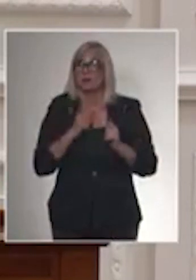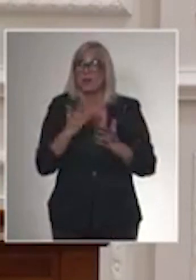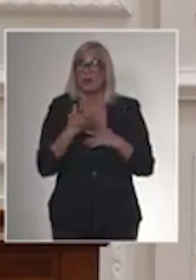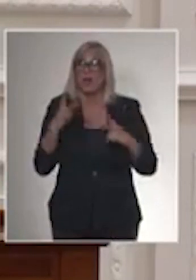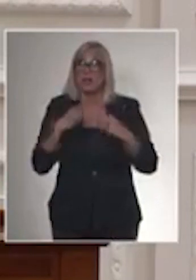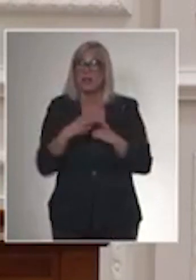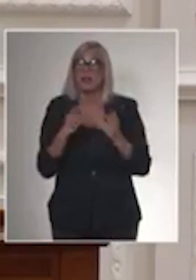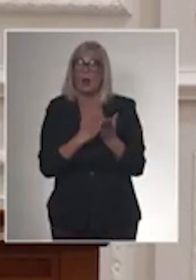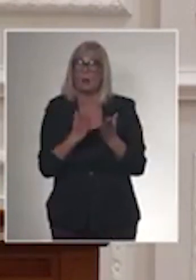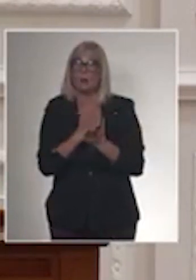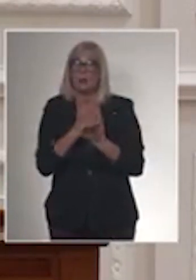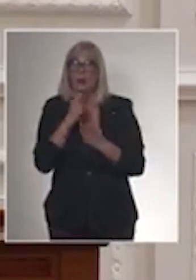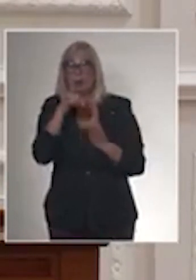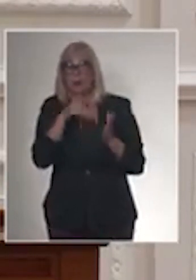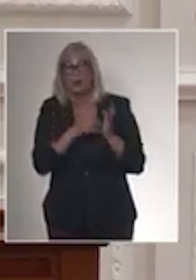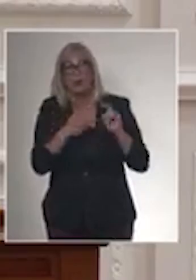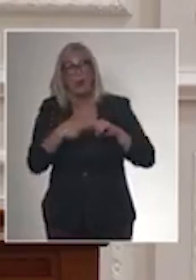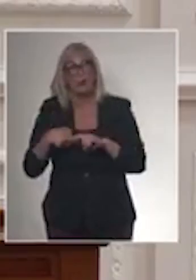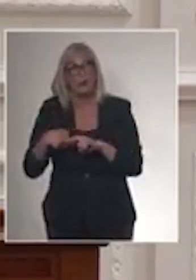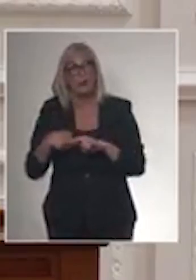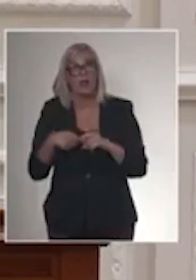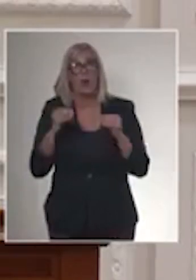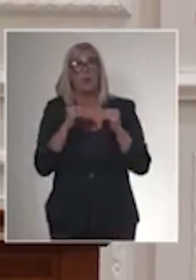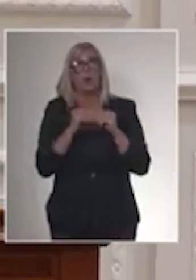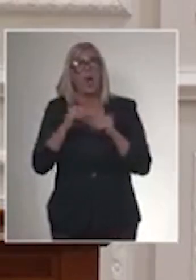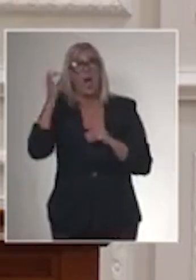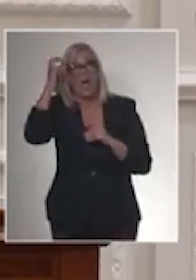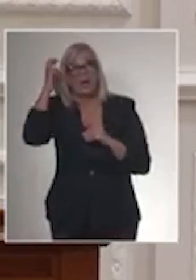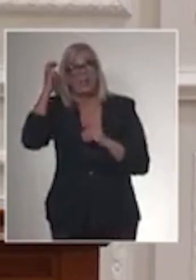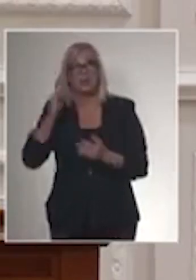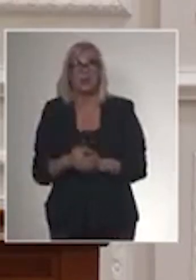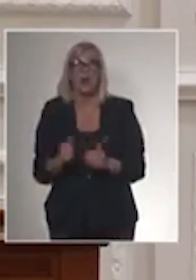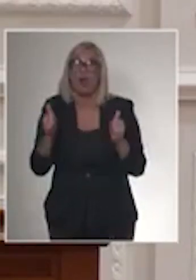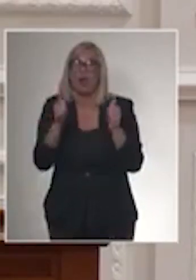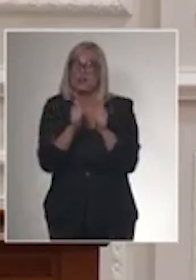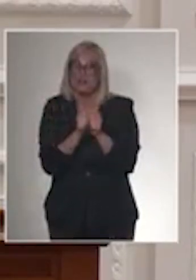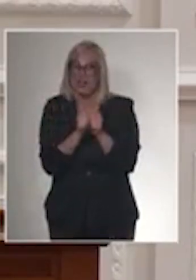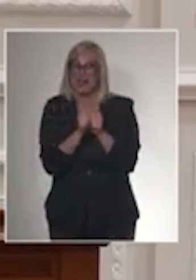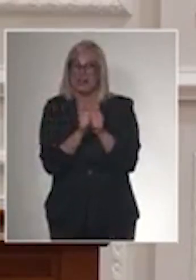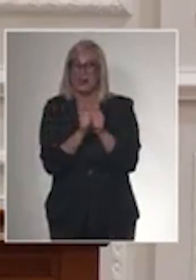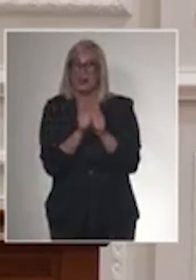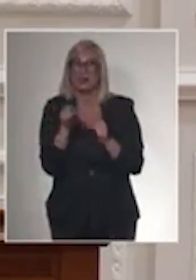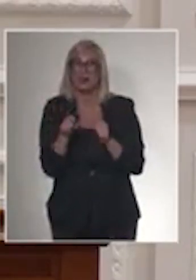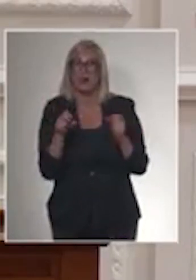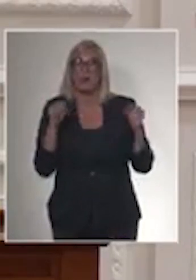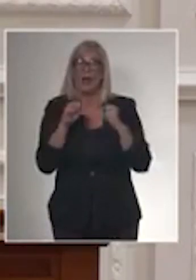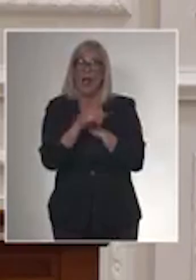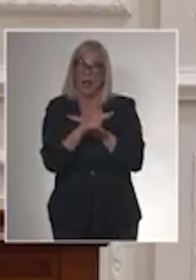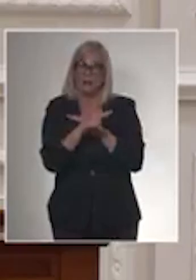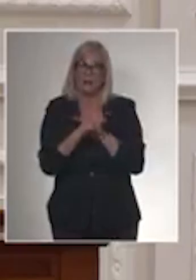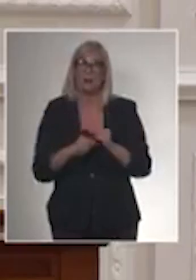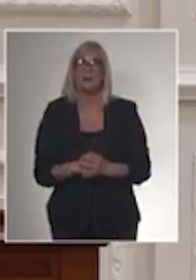процедурата која што треба да го поврзе Букојчани со Кичево. Заедно со оваа автопатска